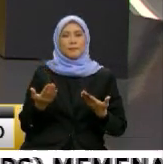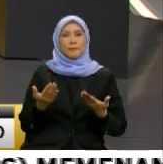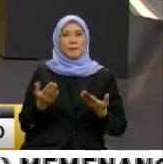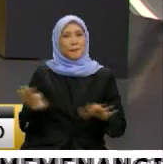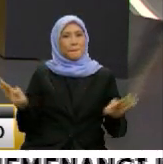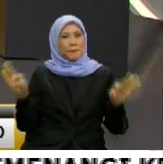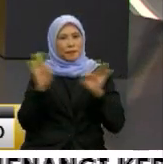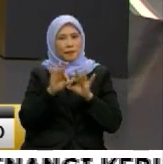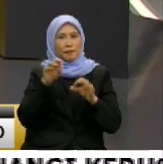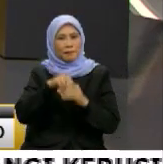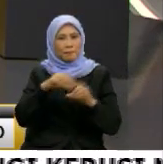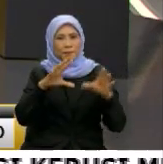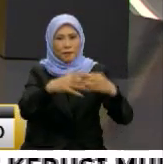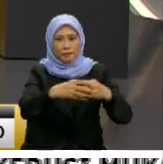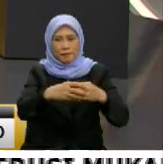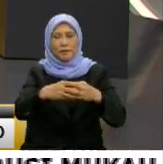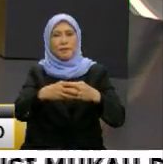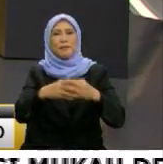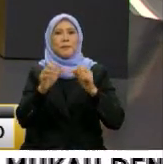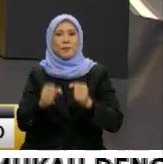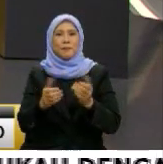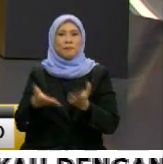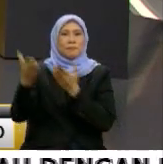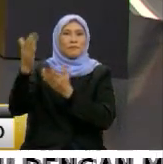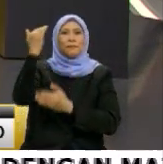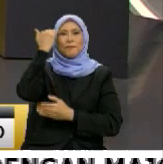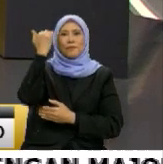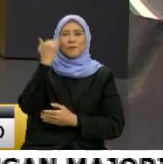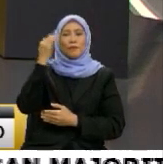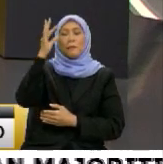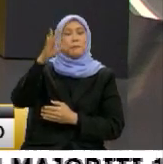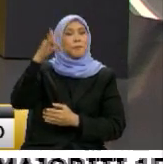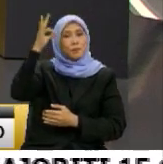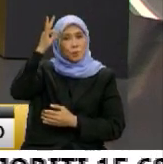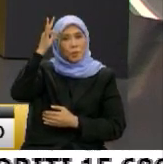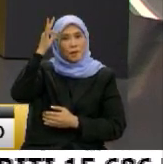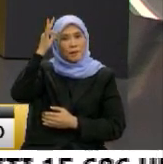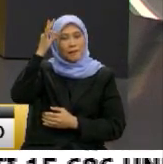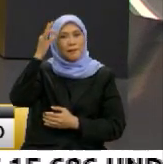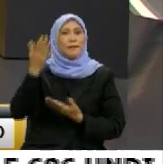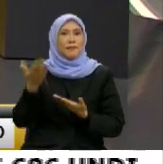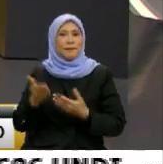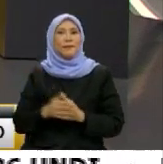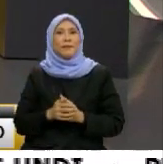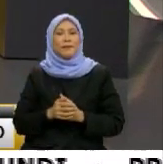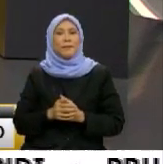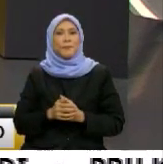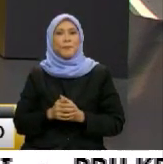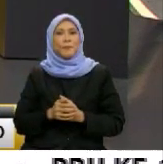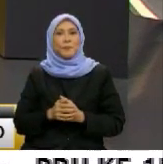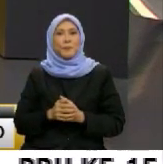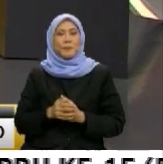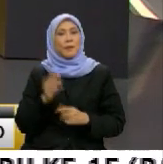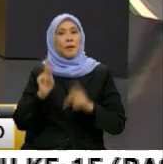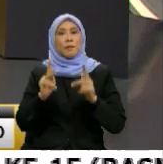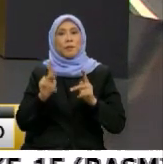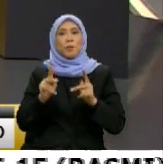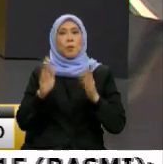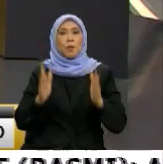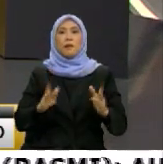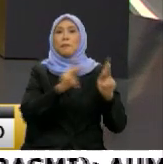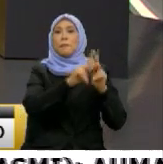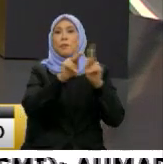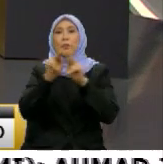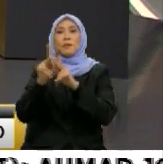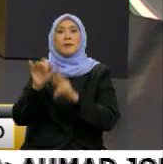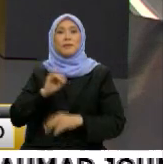yang penting di dalam parti itu yang boleh dibawa ke peringkat persekutuan. Tetapi di negeri, kalau saya di sana, kalau malah orang